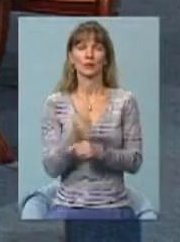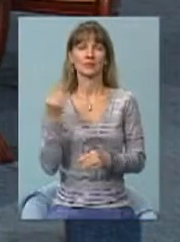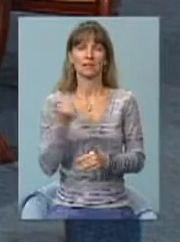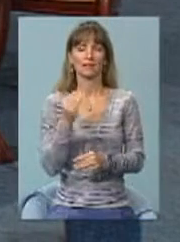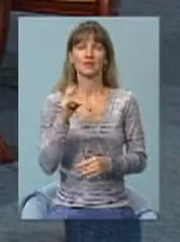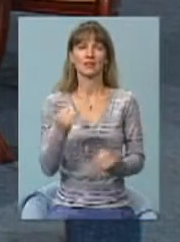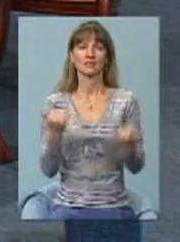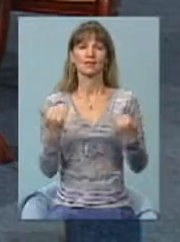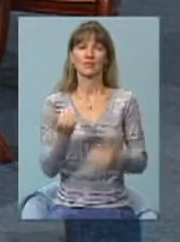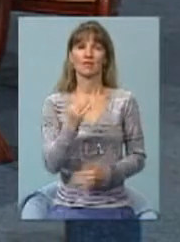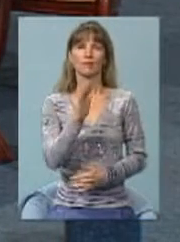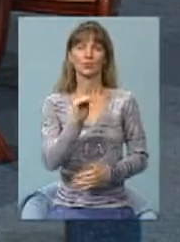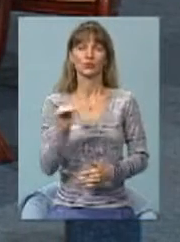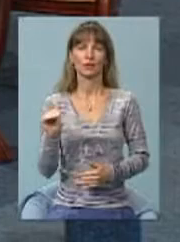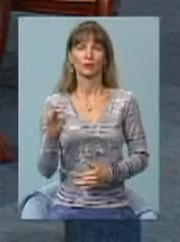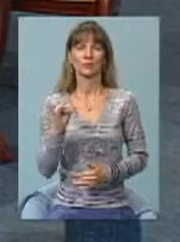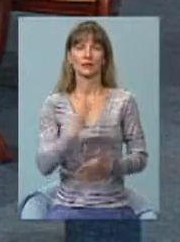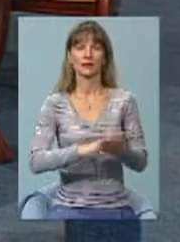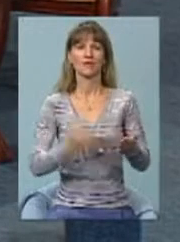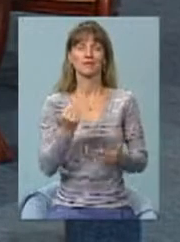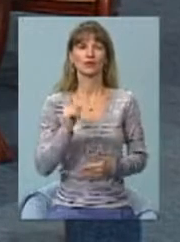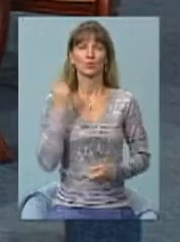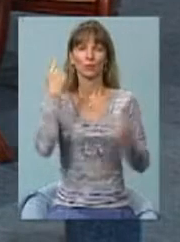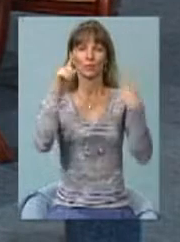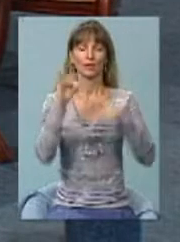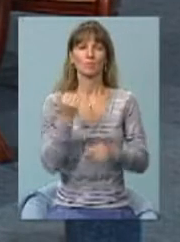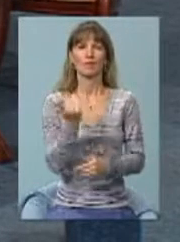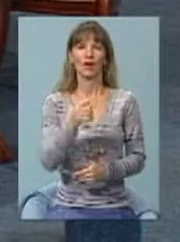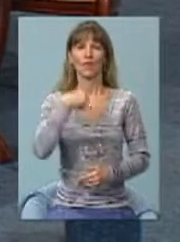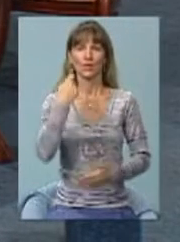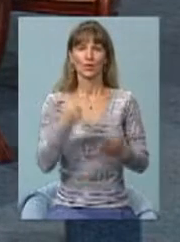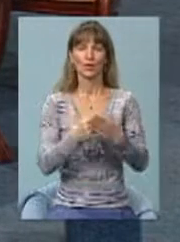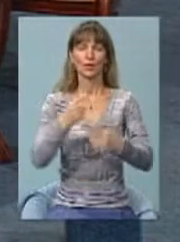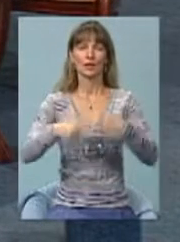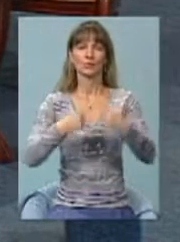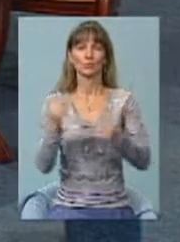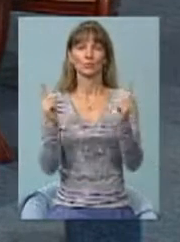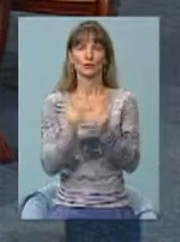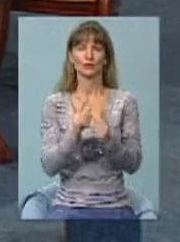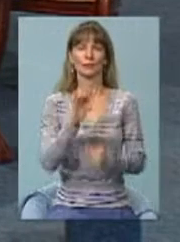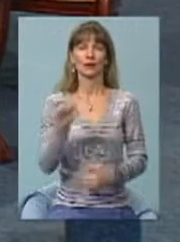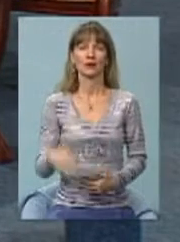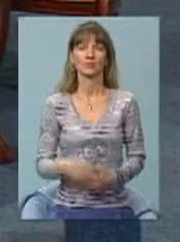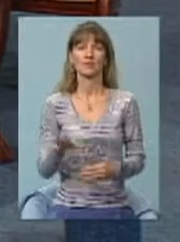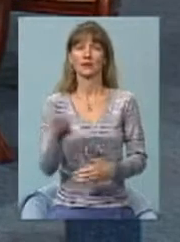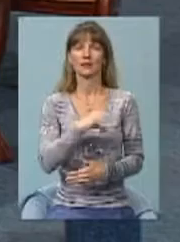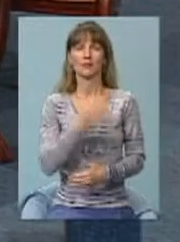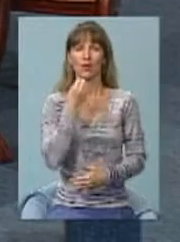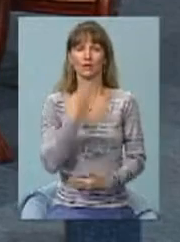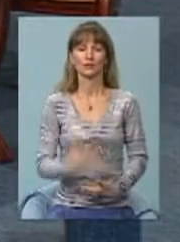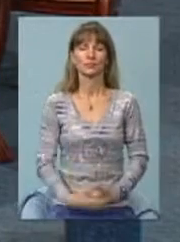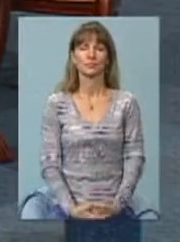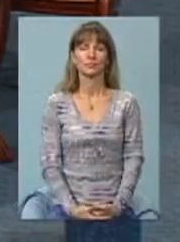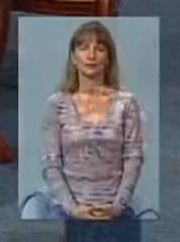а на сьогодні ми з вами прощаємося. Далі на вас чекає мультфільм, і ми вам говоримо до наступних зустрічей. До свидання, всього хорошого.